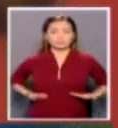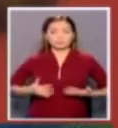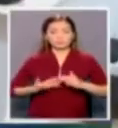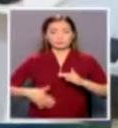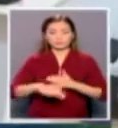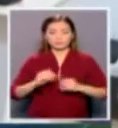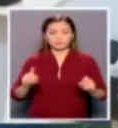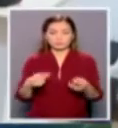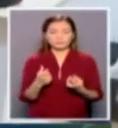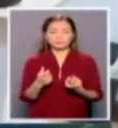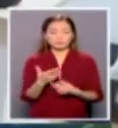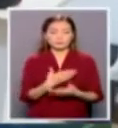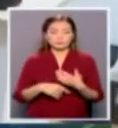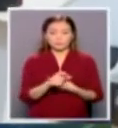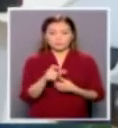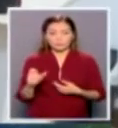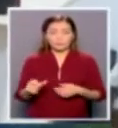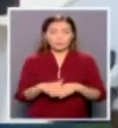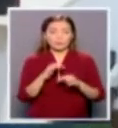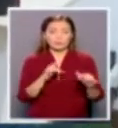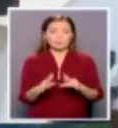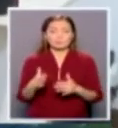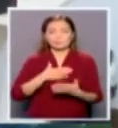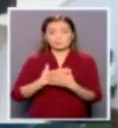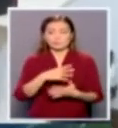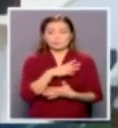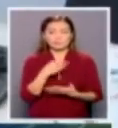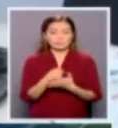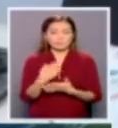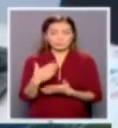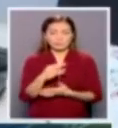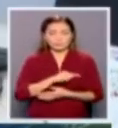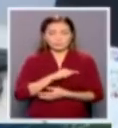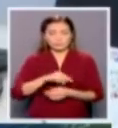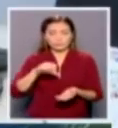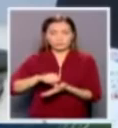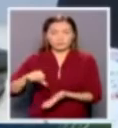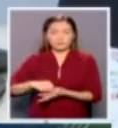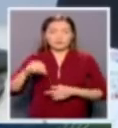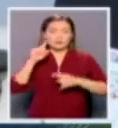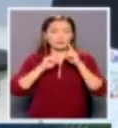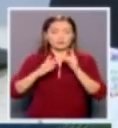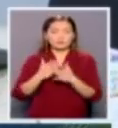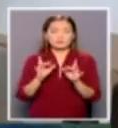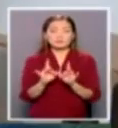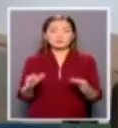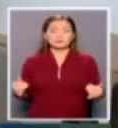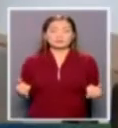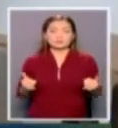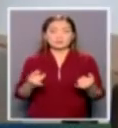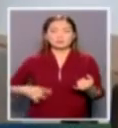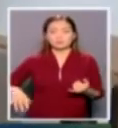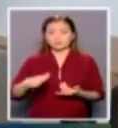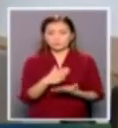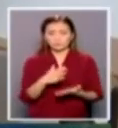населения и развитие гражданского общества. Добрые дела активистов были высоко оценены участниками собрания. Отметим, что сейчас в